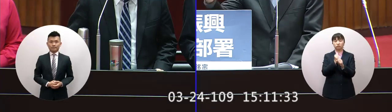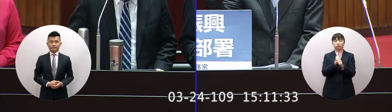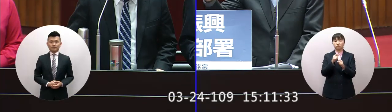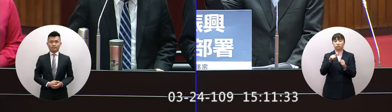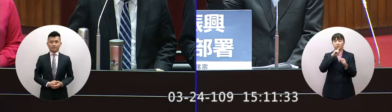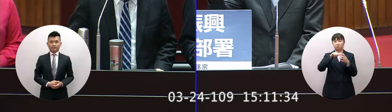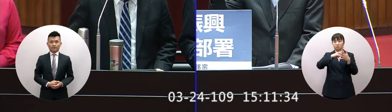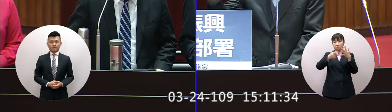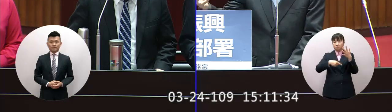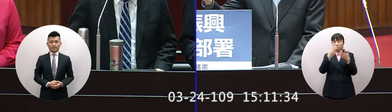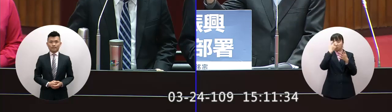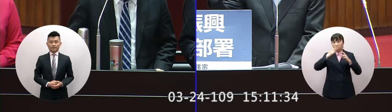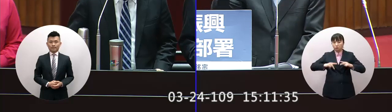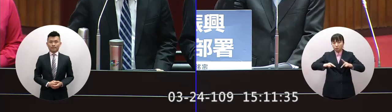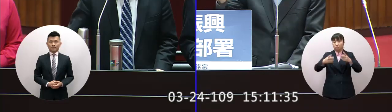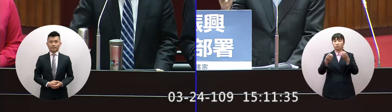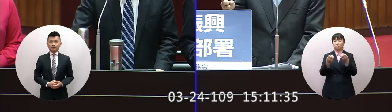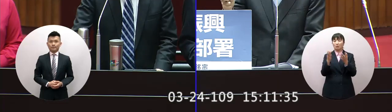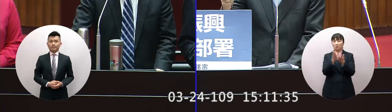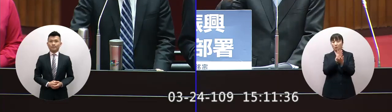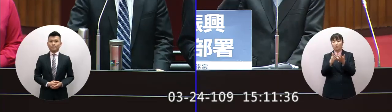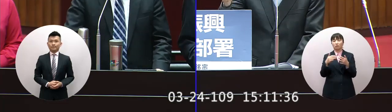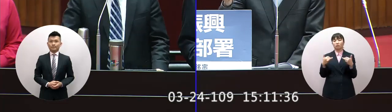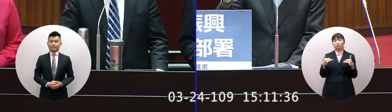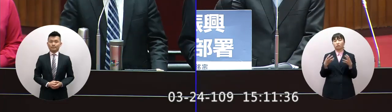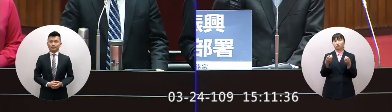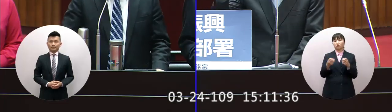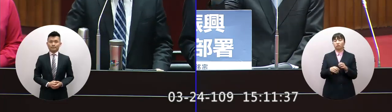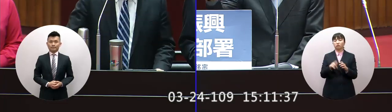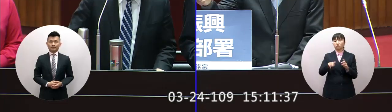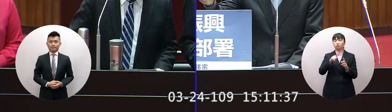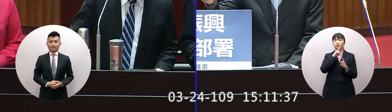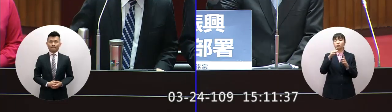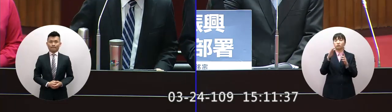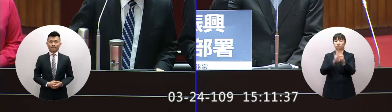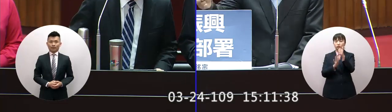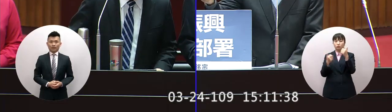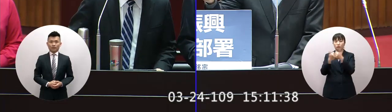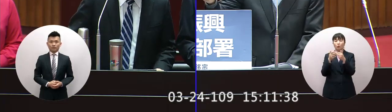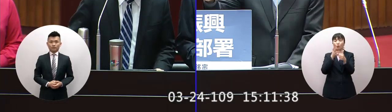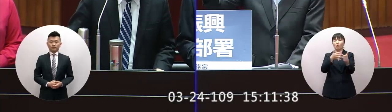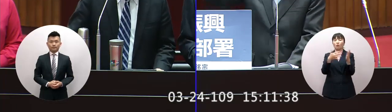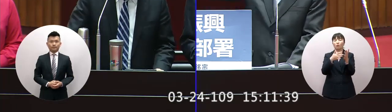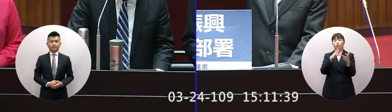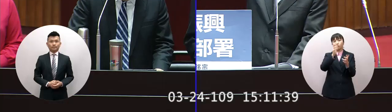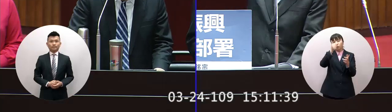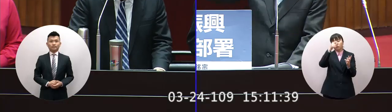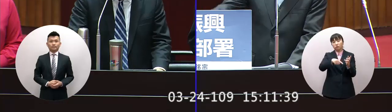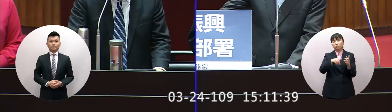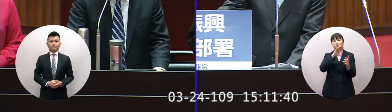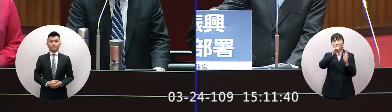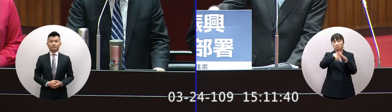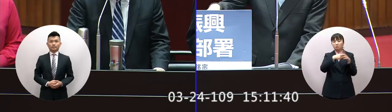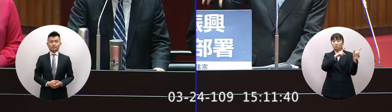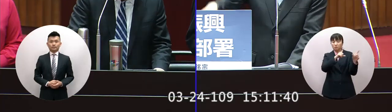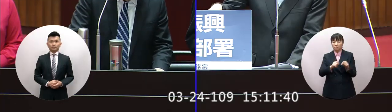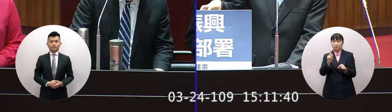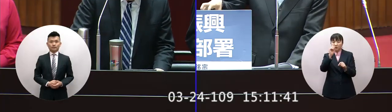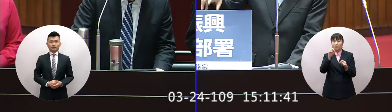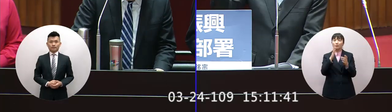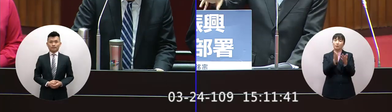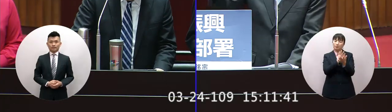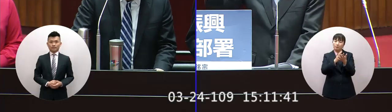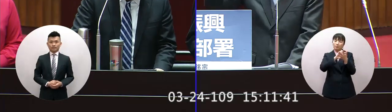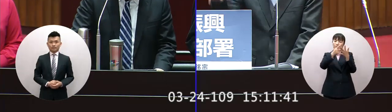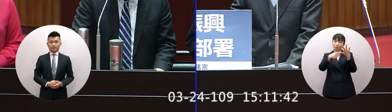没有在做滚动的检讨跟评估。我跟你报告，因为在常委会已经问过主计长，他只是按季在